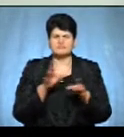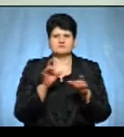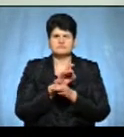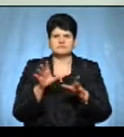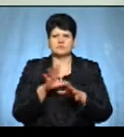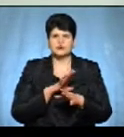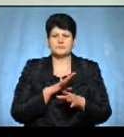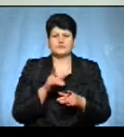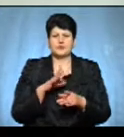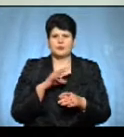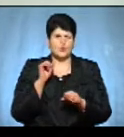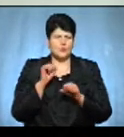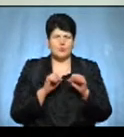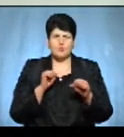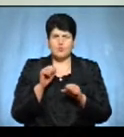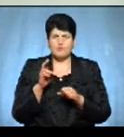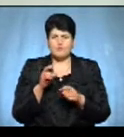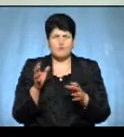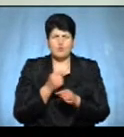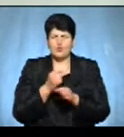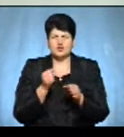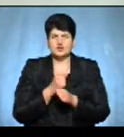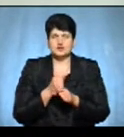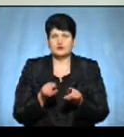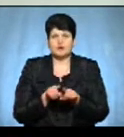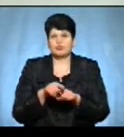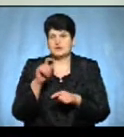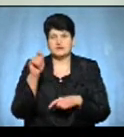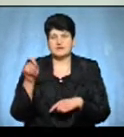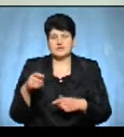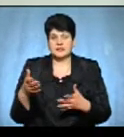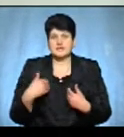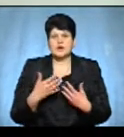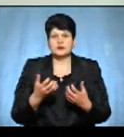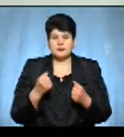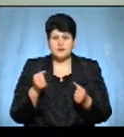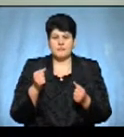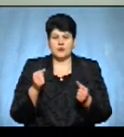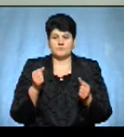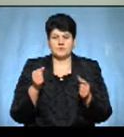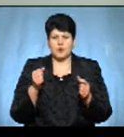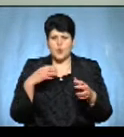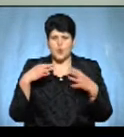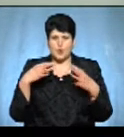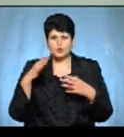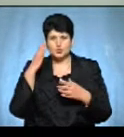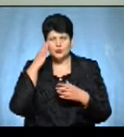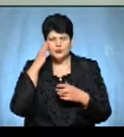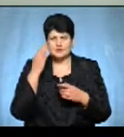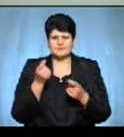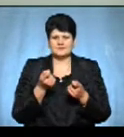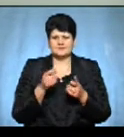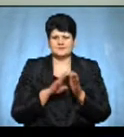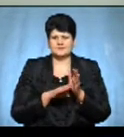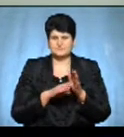бойові гранати і було побоїще не менше, як на війні. То я отримав контузію, ще декілька таких дрібних царапин.